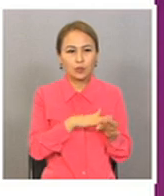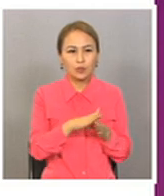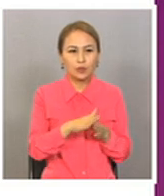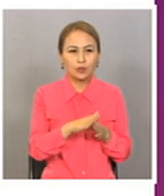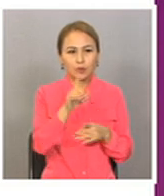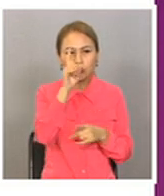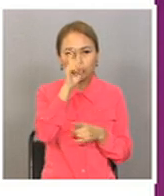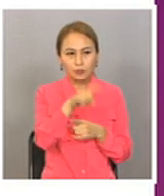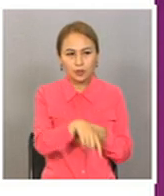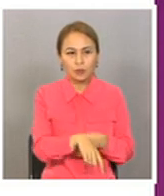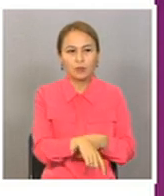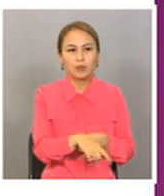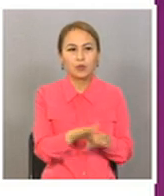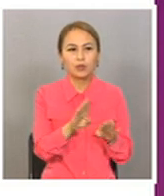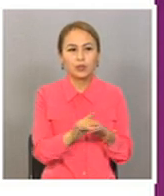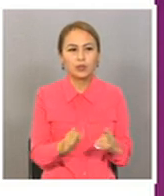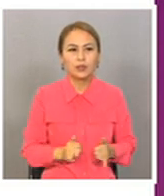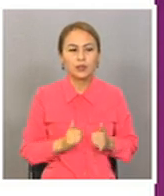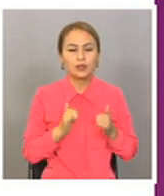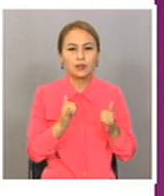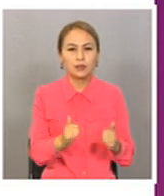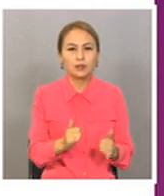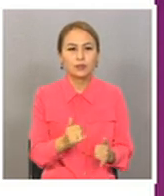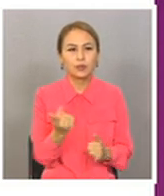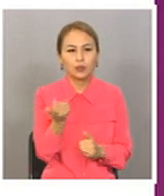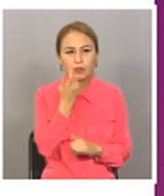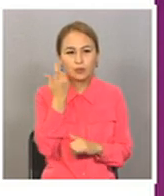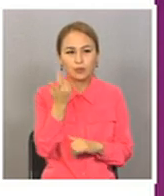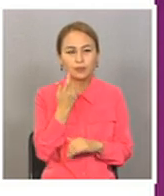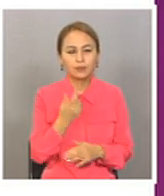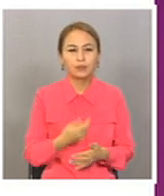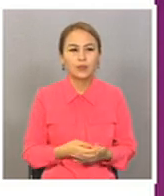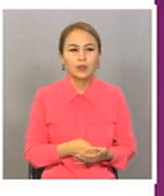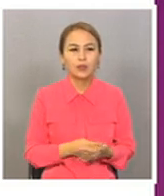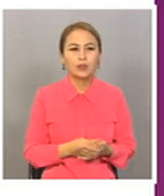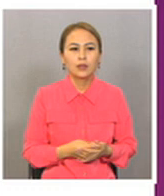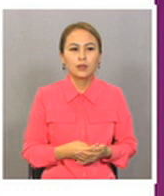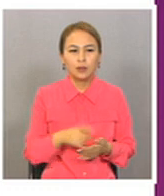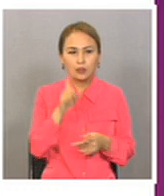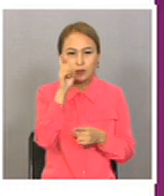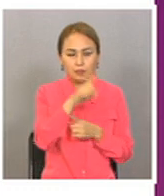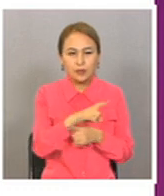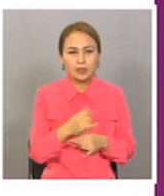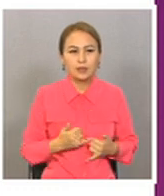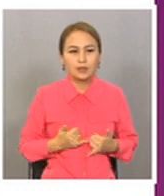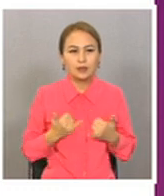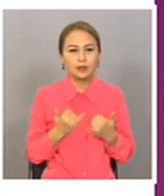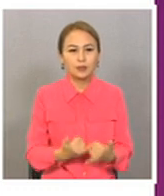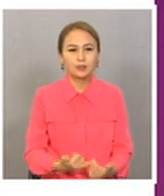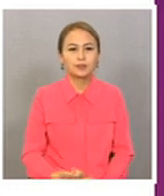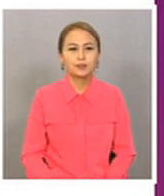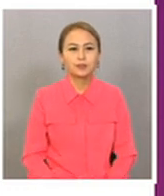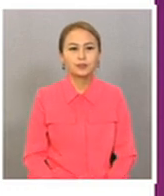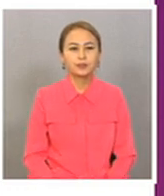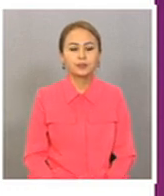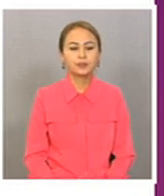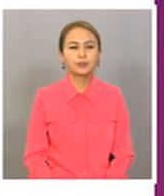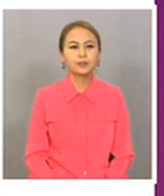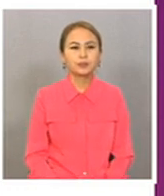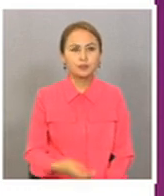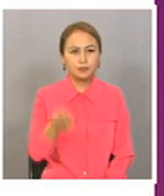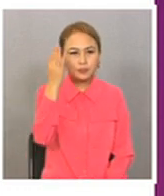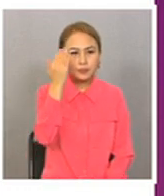тұр. Дән берген қожасына сыйынып тұр. Дұрыс жауабы иіліп, сыйынып. Басында